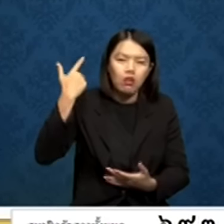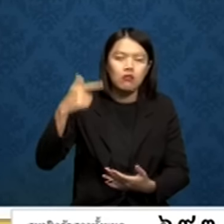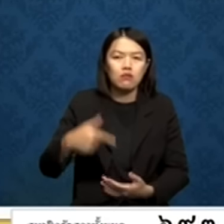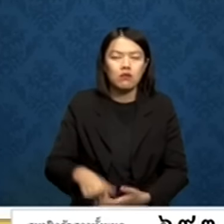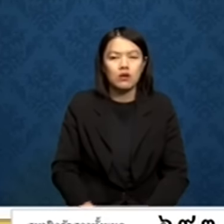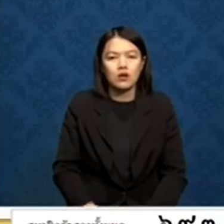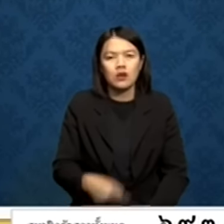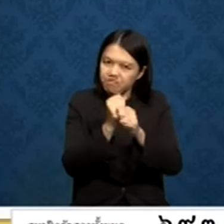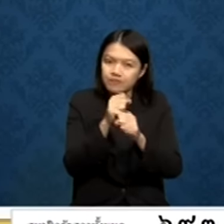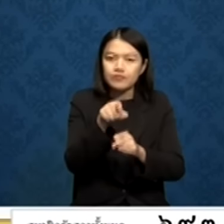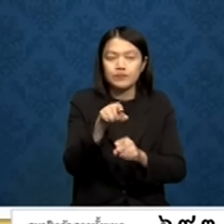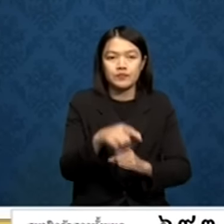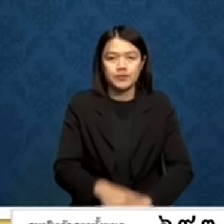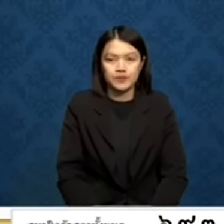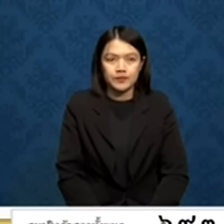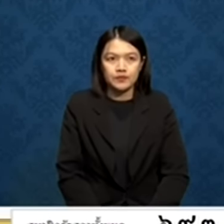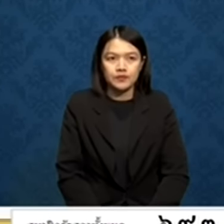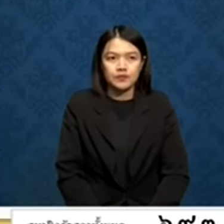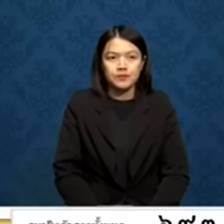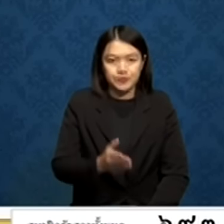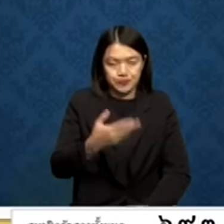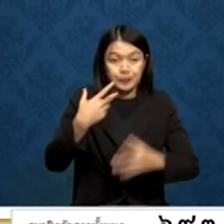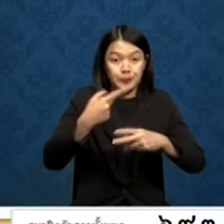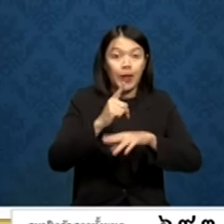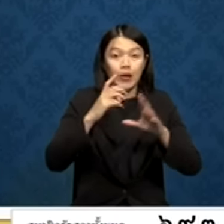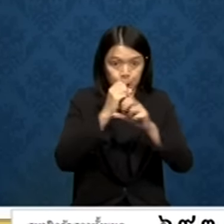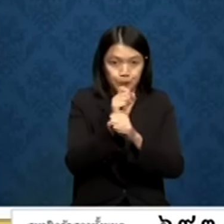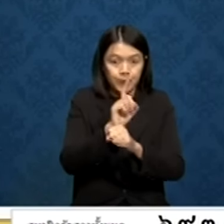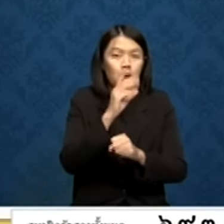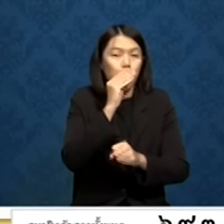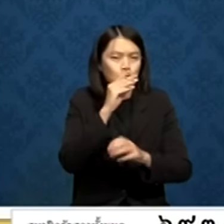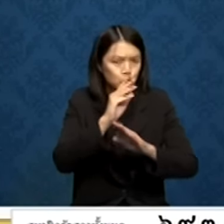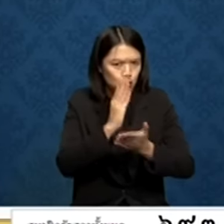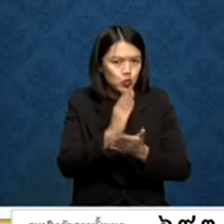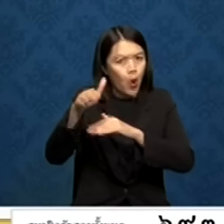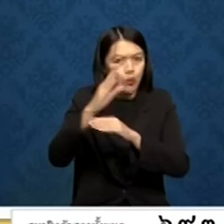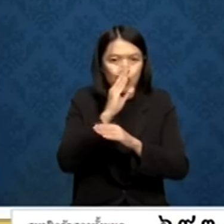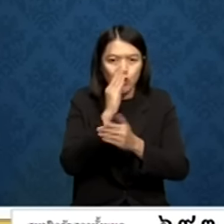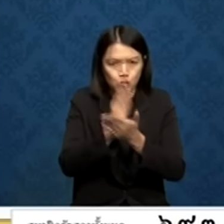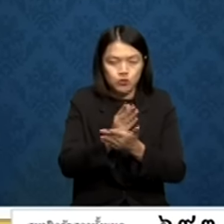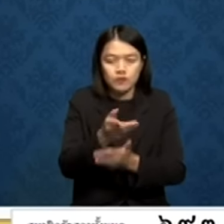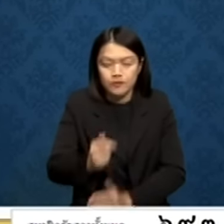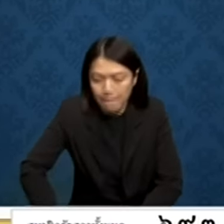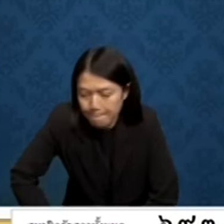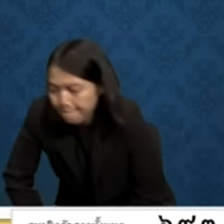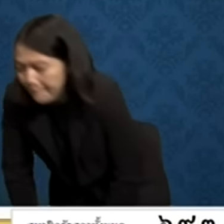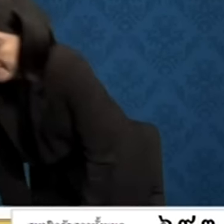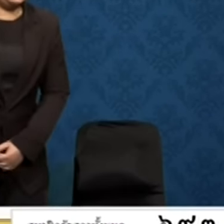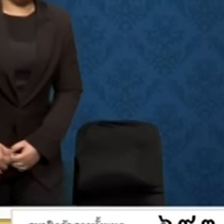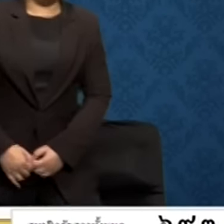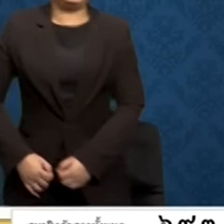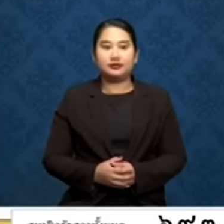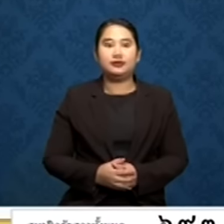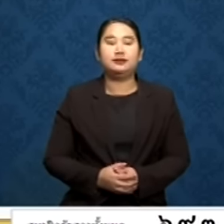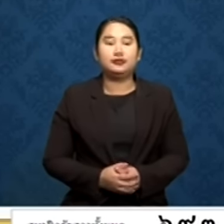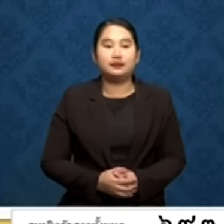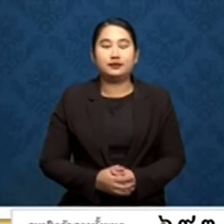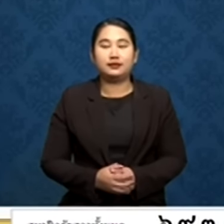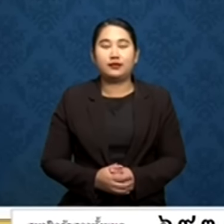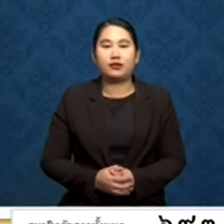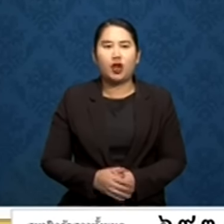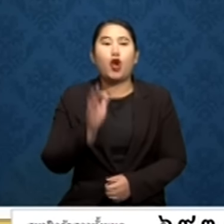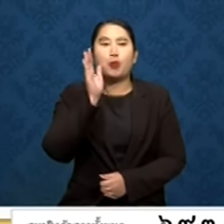านประธานวินิจฉัยเถอะครับให้ท่านเวียนประธานวินิจฉัยบอกให้เลิกพูดเกี่ยวกับเรื่องบุคคลอื่นเถอะครับที่เขาไม่มีโอกาสได้มาตอบโต้ที่นี่นะครับเขาเป็น